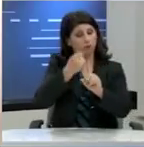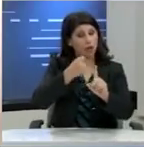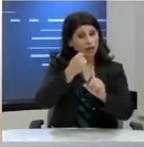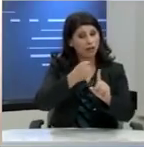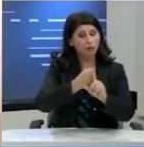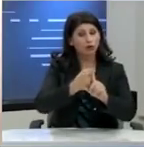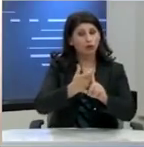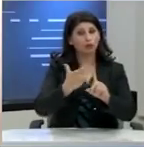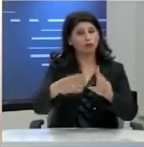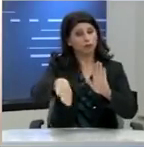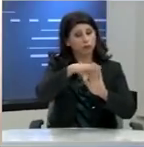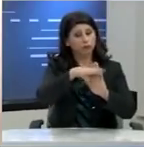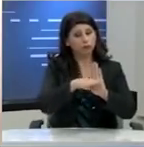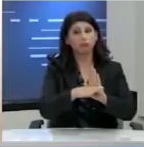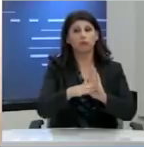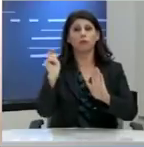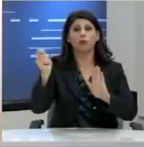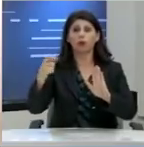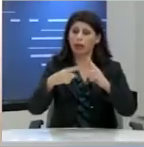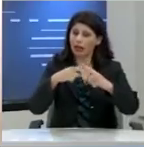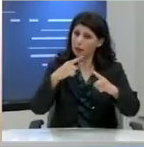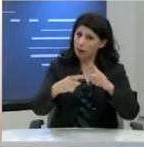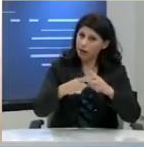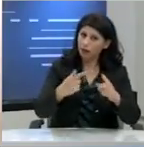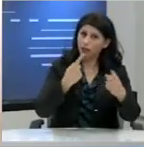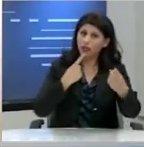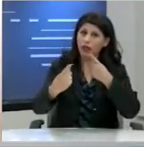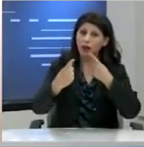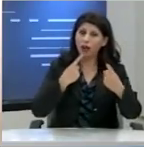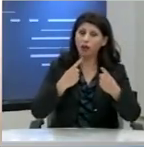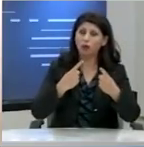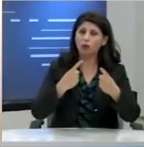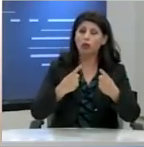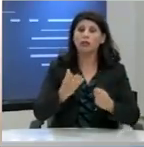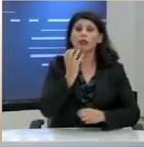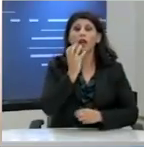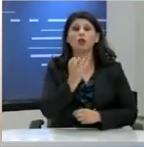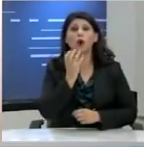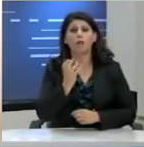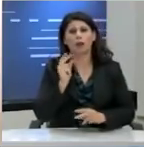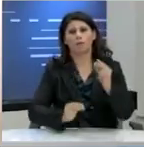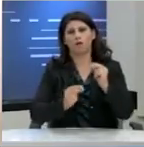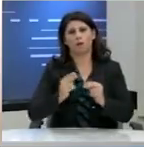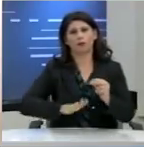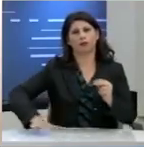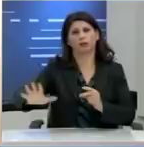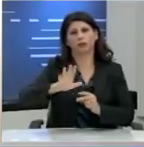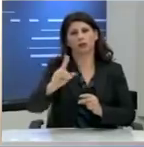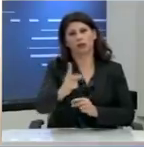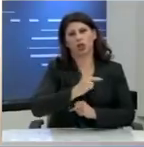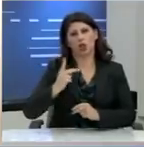αρχές του πολιτικού διαλόγου και της πολιτικής αντιπαράθεσης πάνω στα κρίσιμα και σοβαρά προβλήματα που απασχολούν την